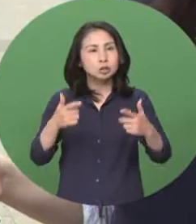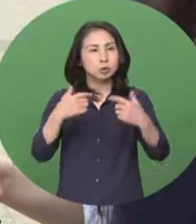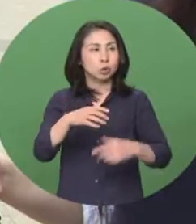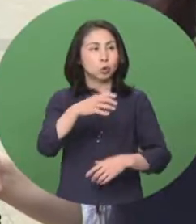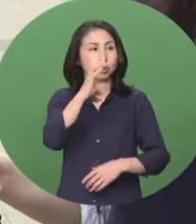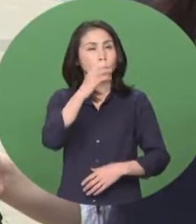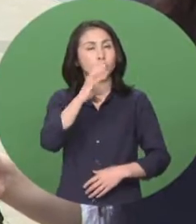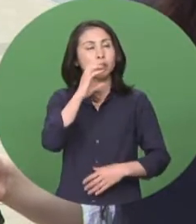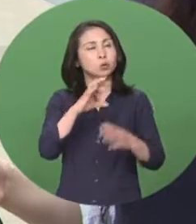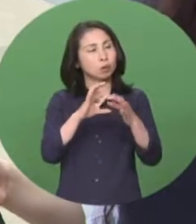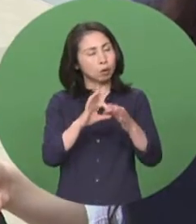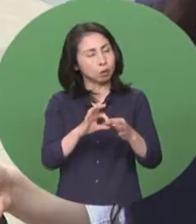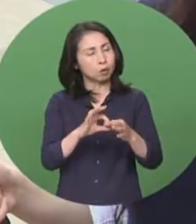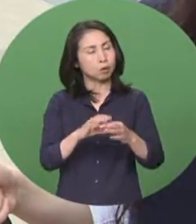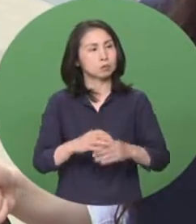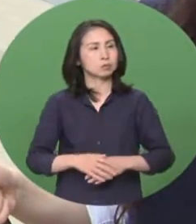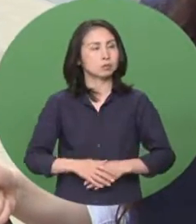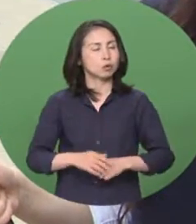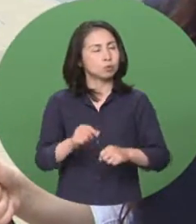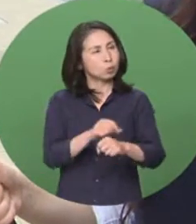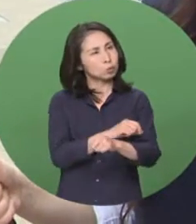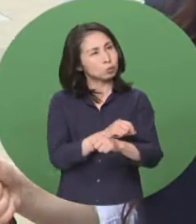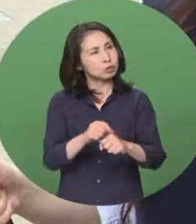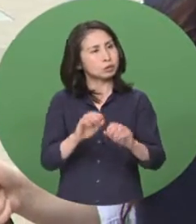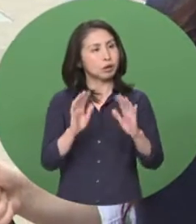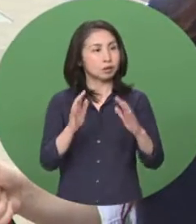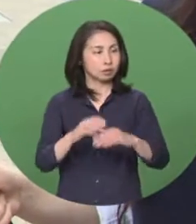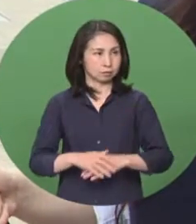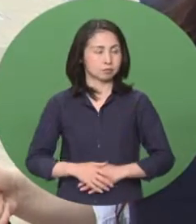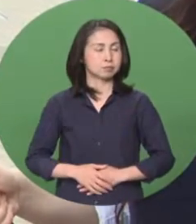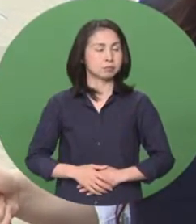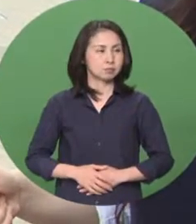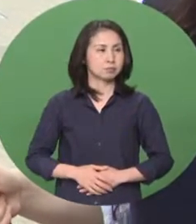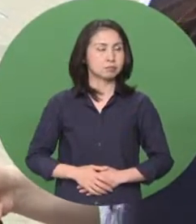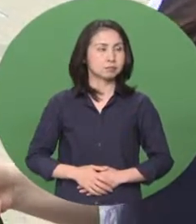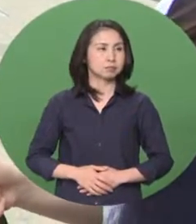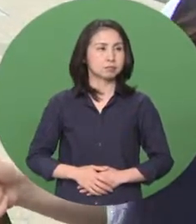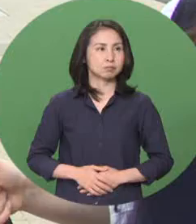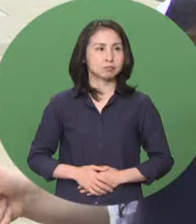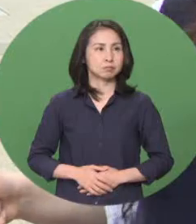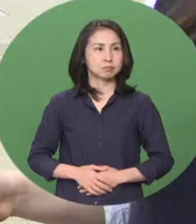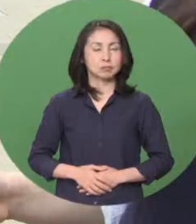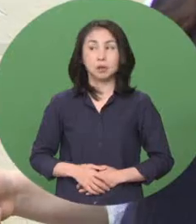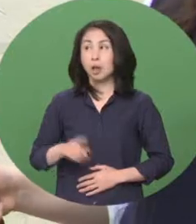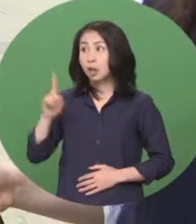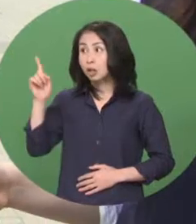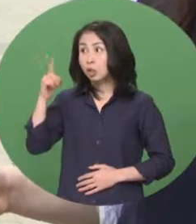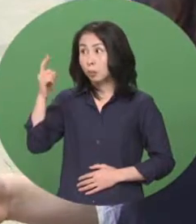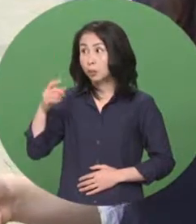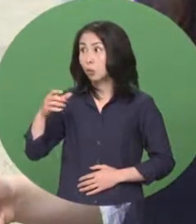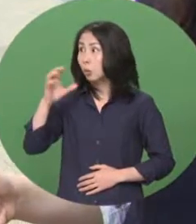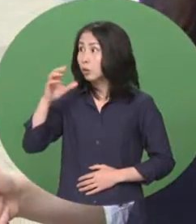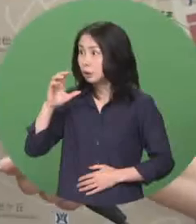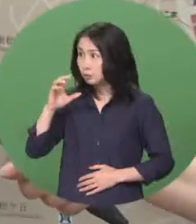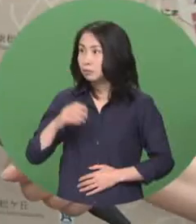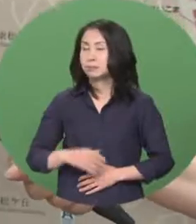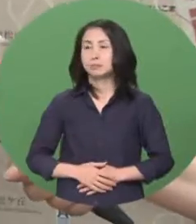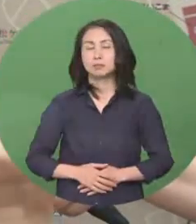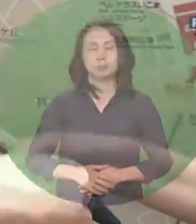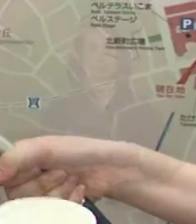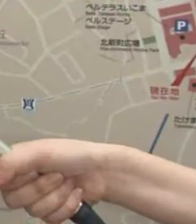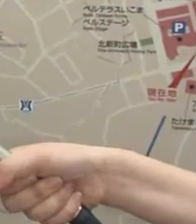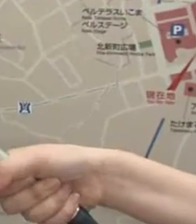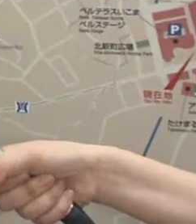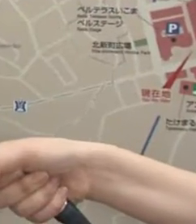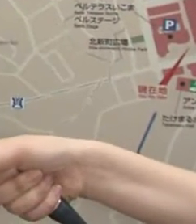から、別になんとも 違和感はない感じ。 違和感はないけど、 普段から生駒の水道水は飲まれてる。